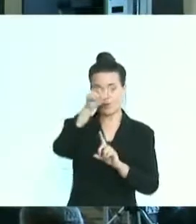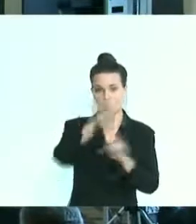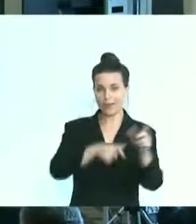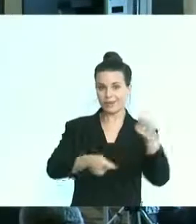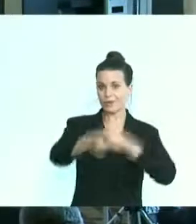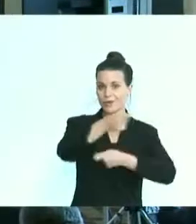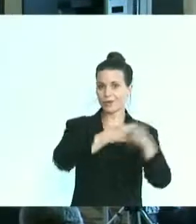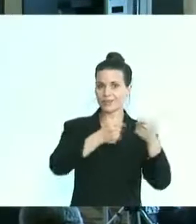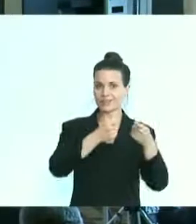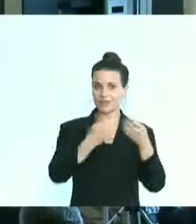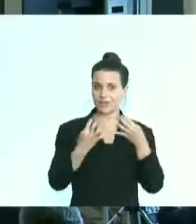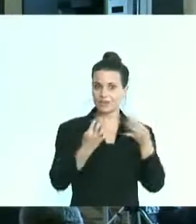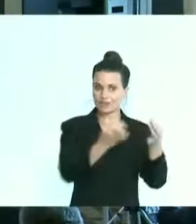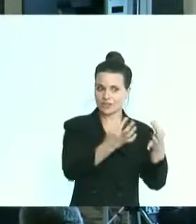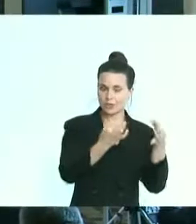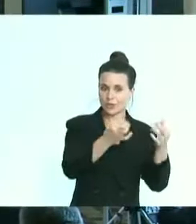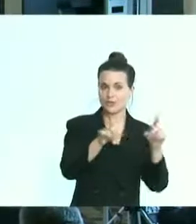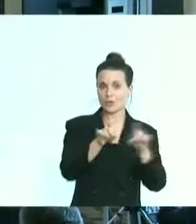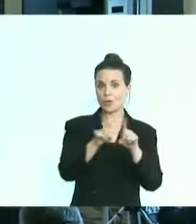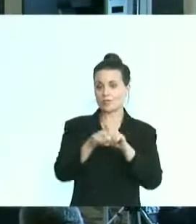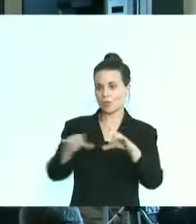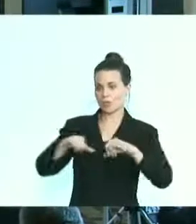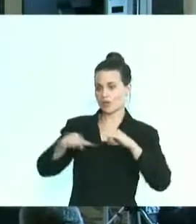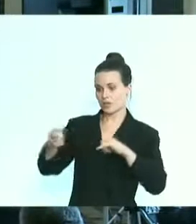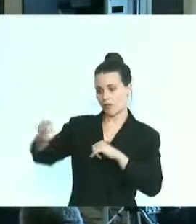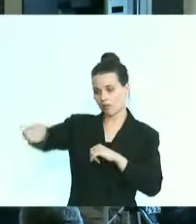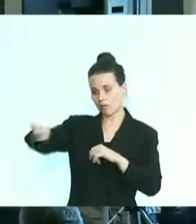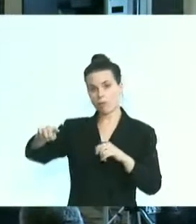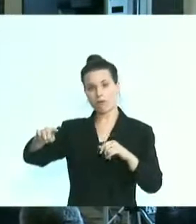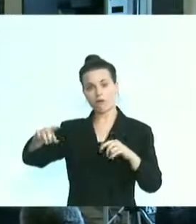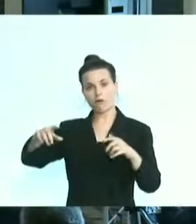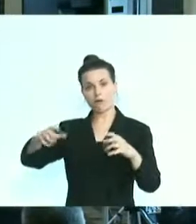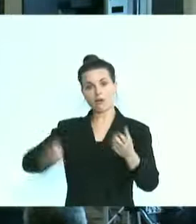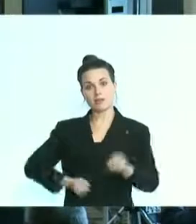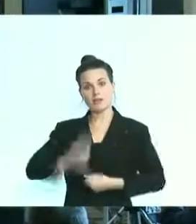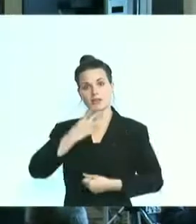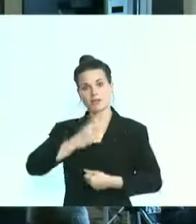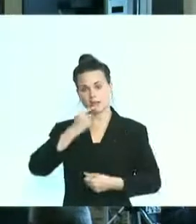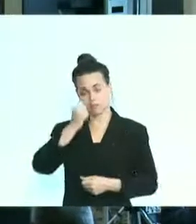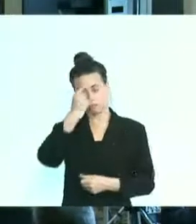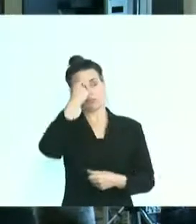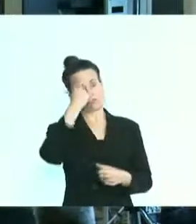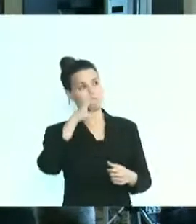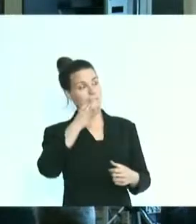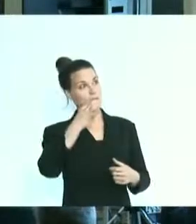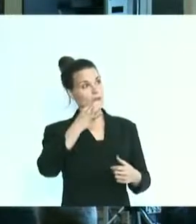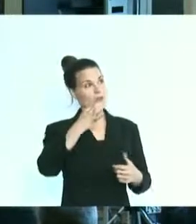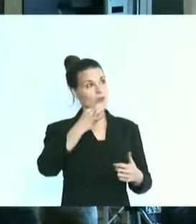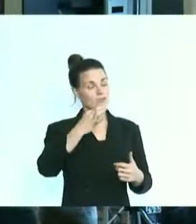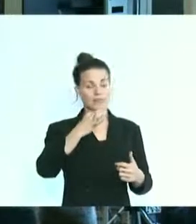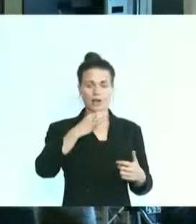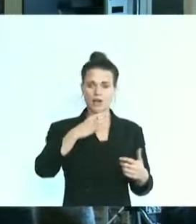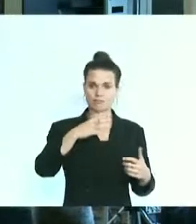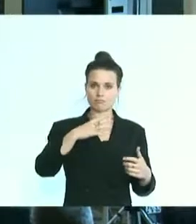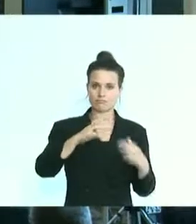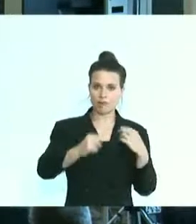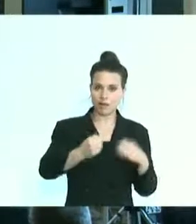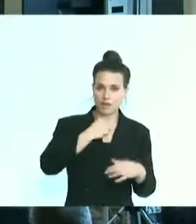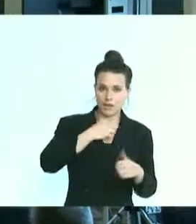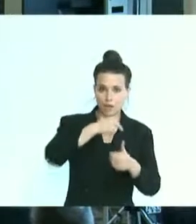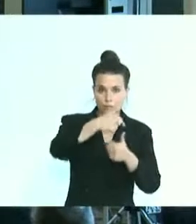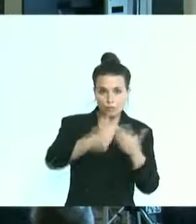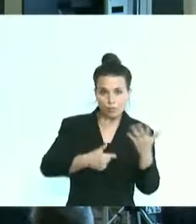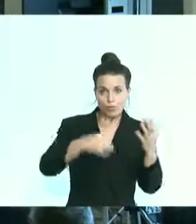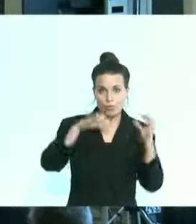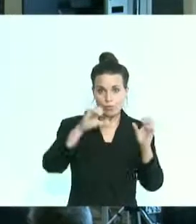faire prendre conscience à tous ces jeunes qui s'engagent en mission de service civique. Il y a des personnes qui communiquent différemment, qui se déplacent différemment,